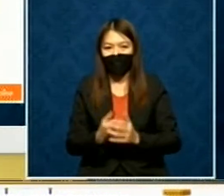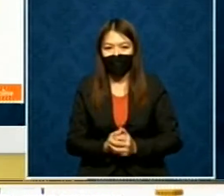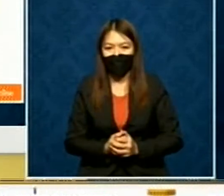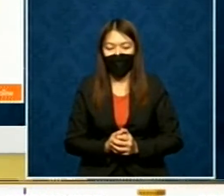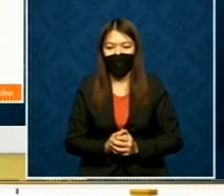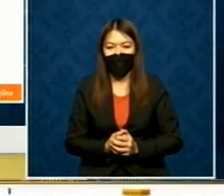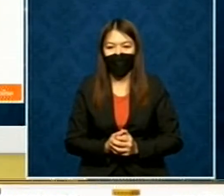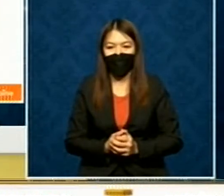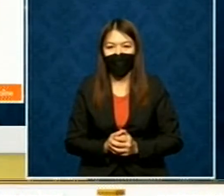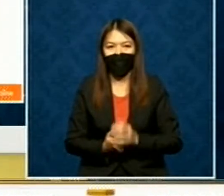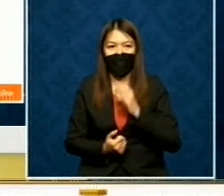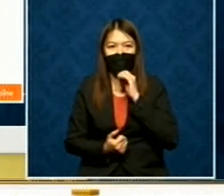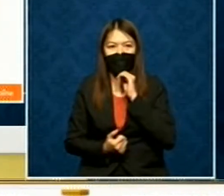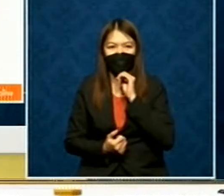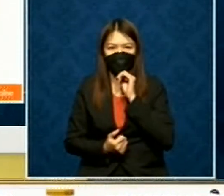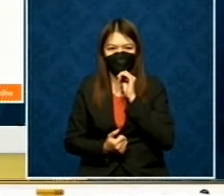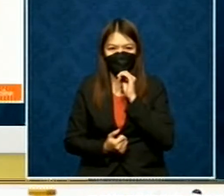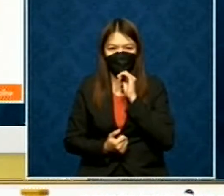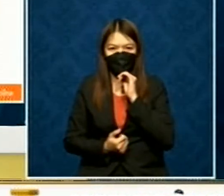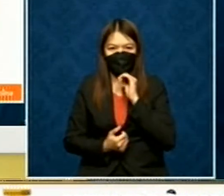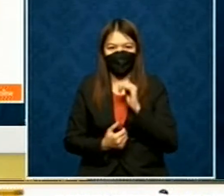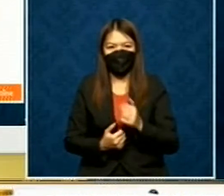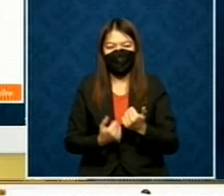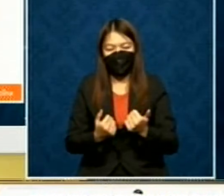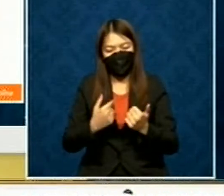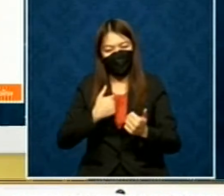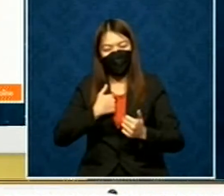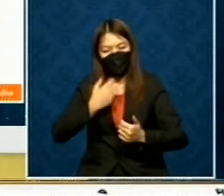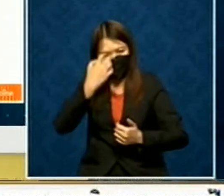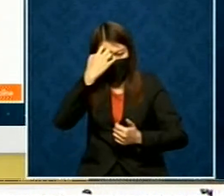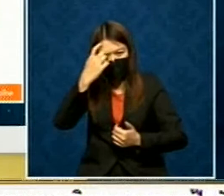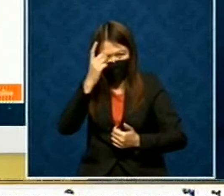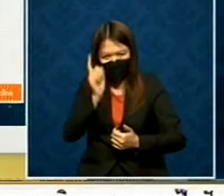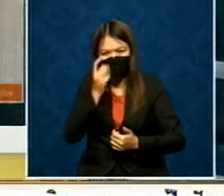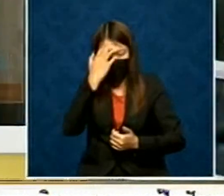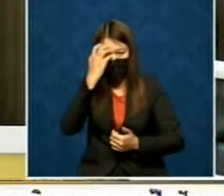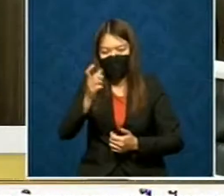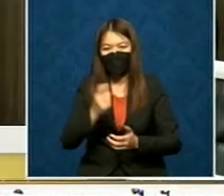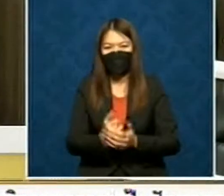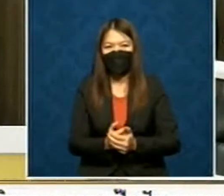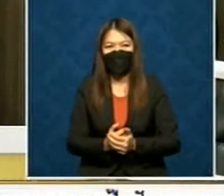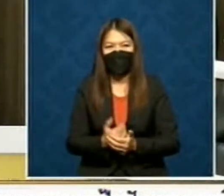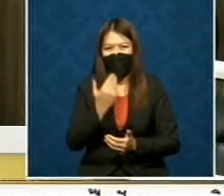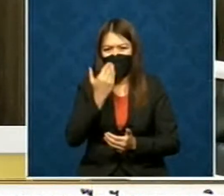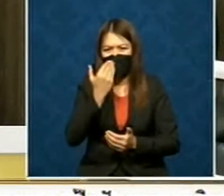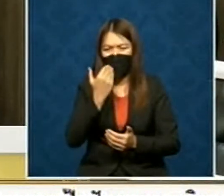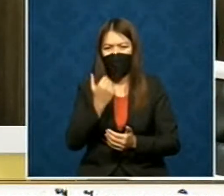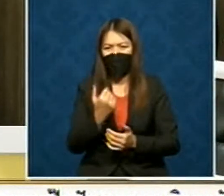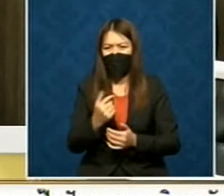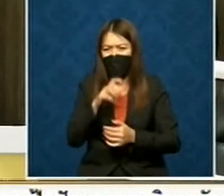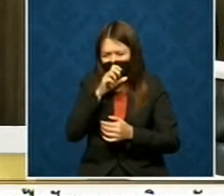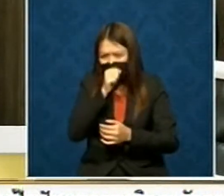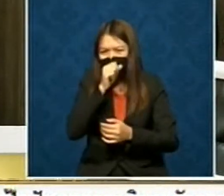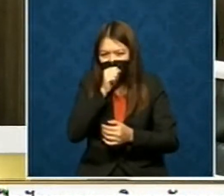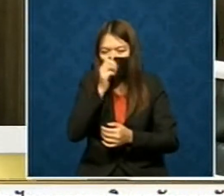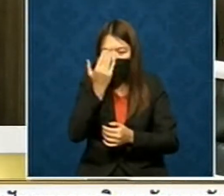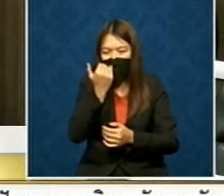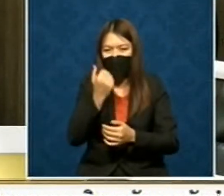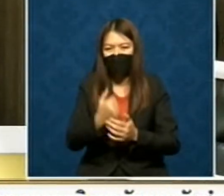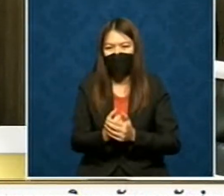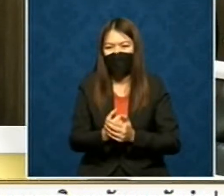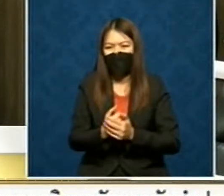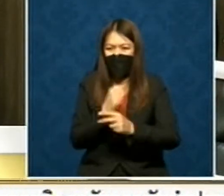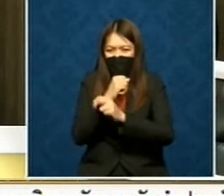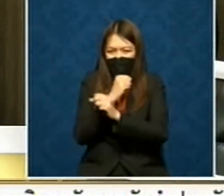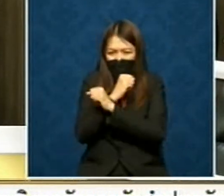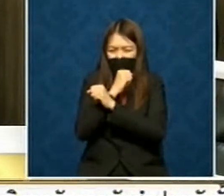ถ้ามาทาน ปกดอผมไมได้อภิษภายเดือดอยนี้นะ จะผมโก่จริๆวามนอะไรกนนักกันหนา มจะปกปองผลประยชนของใคร